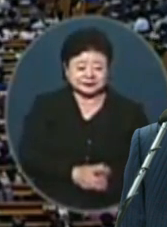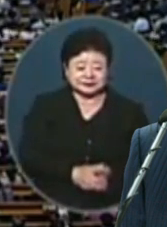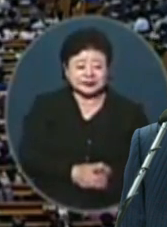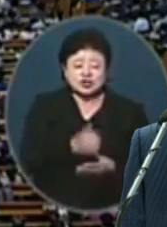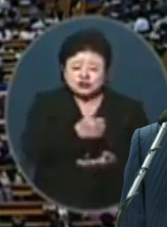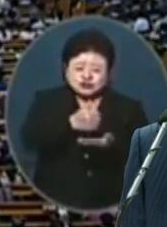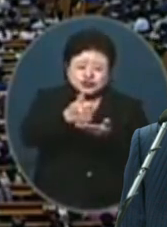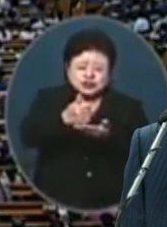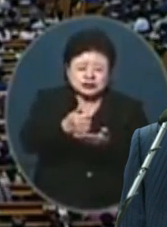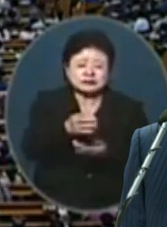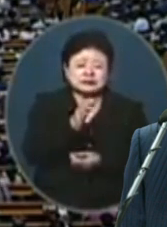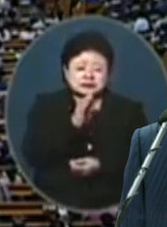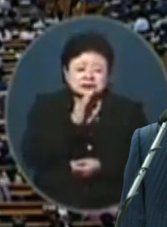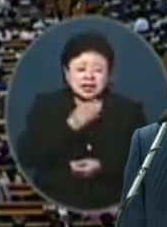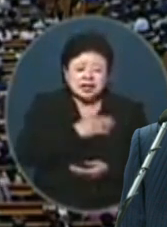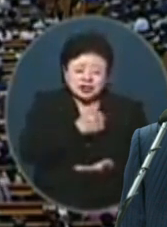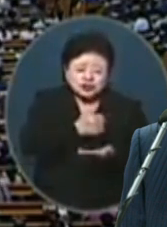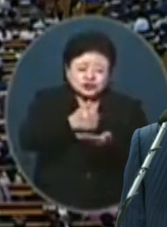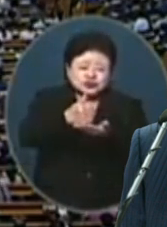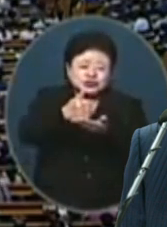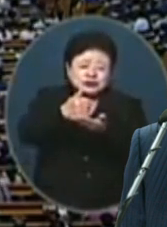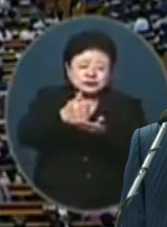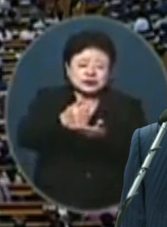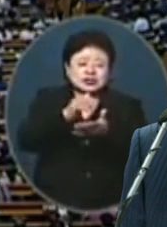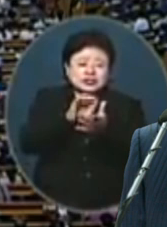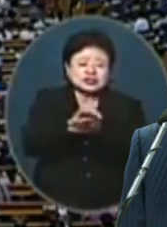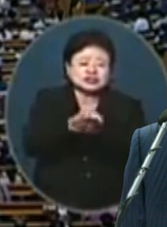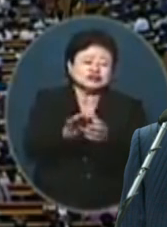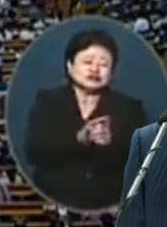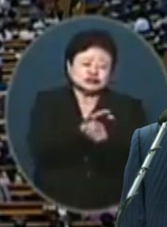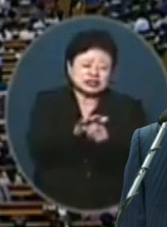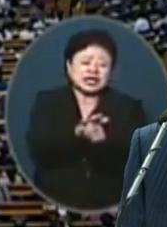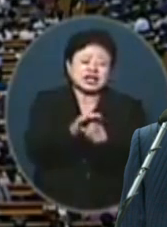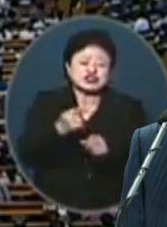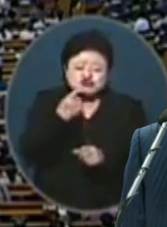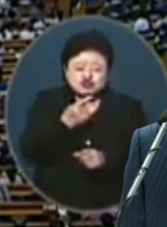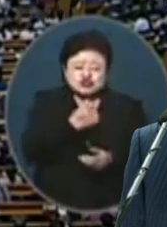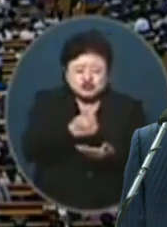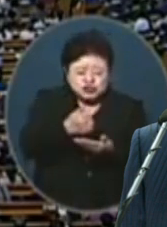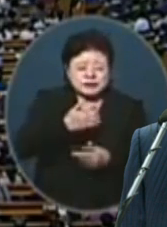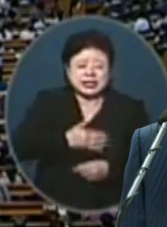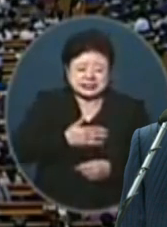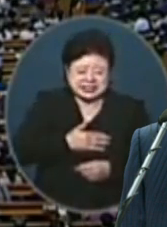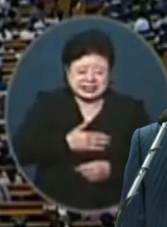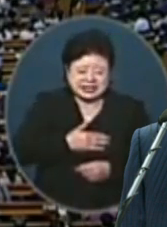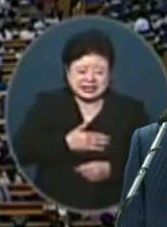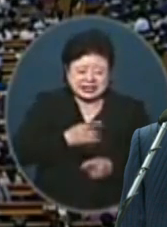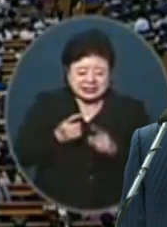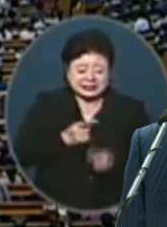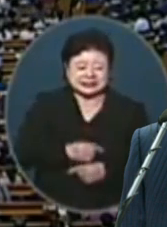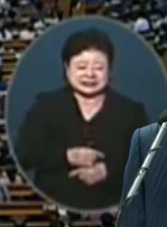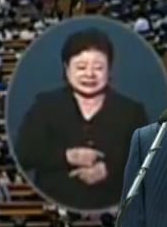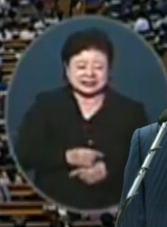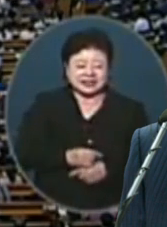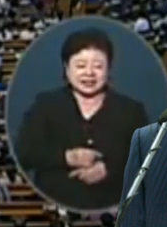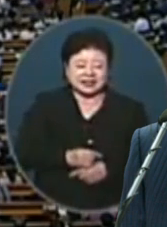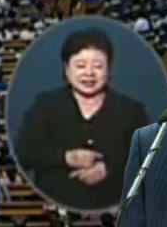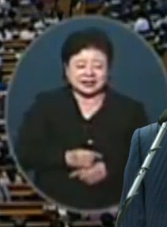이르되 주님 그러하나이다. 내가 주님을 필레오 하는 줄을 주님께서 아시나이다.